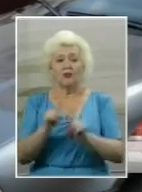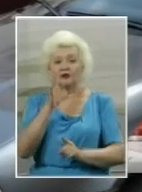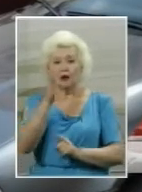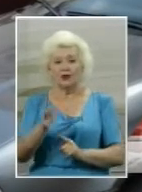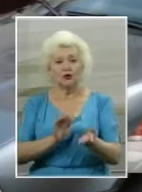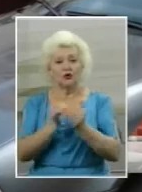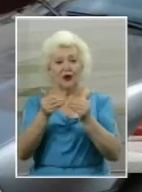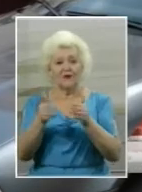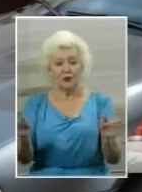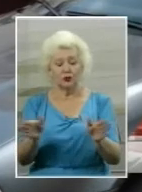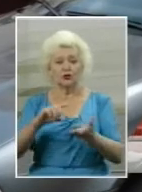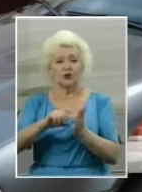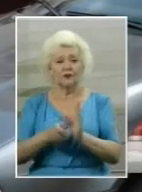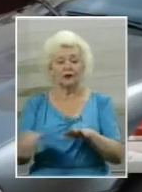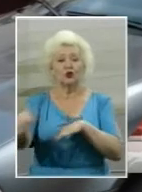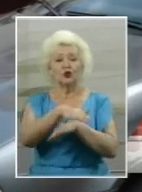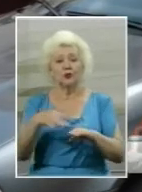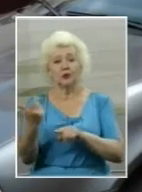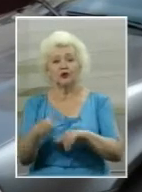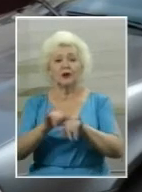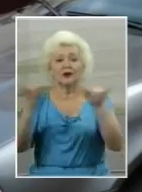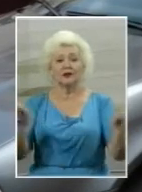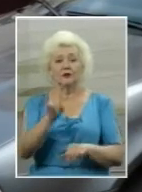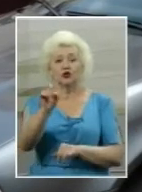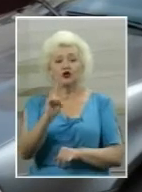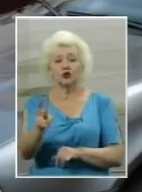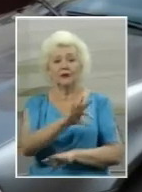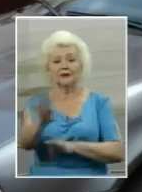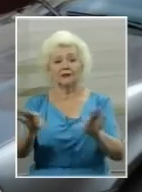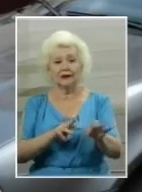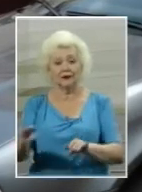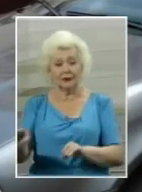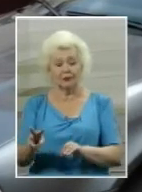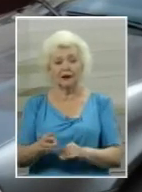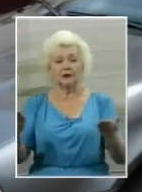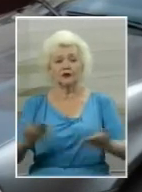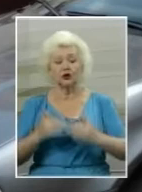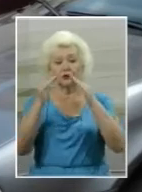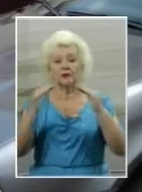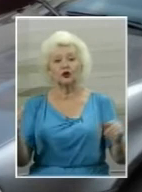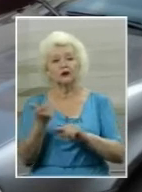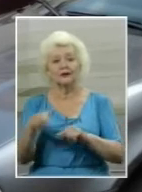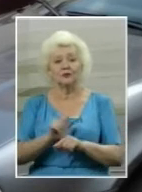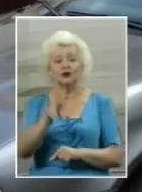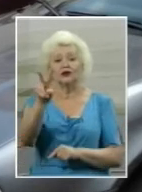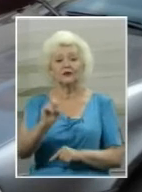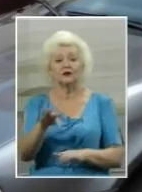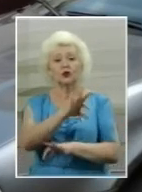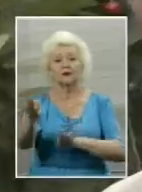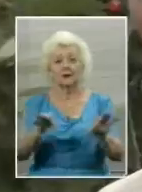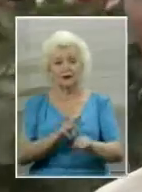років випуску, квартира, площа якої перевищує 120 квадратних метрів, або житловий будинок більше 200 квадратних